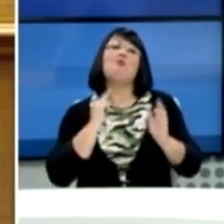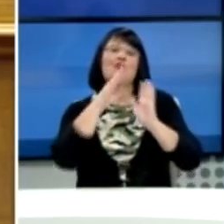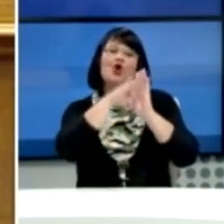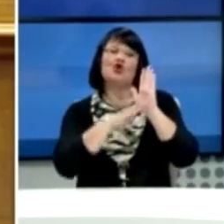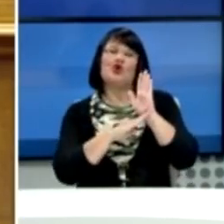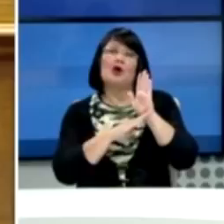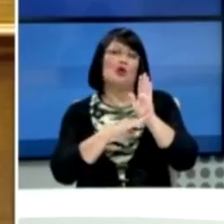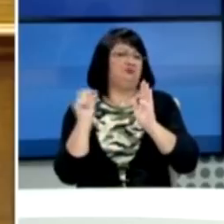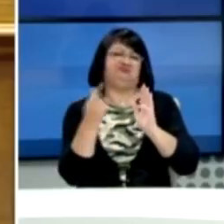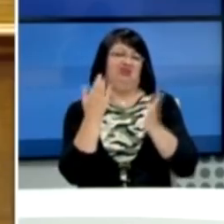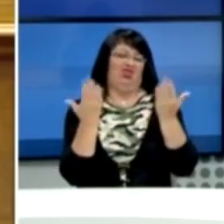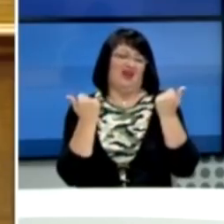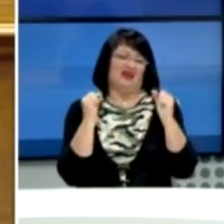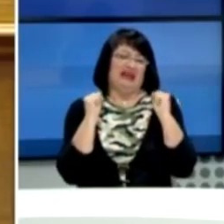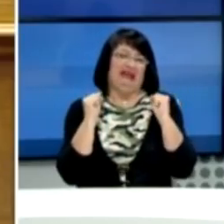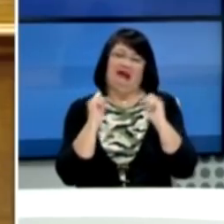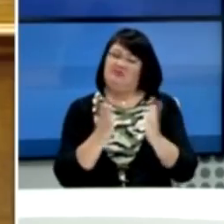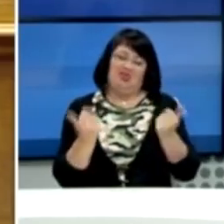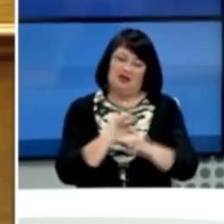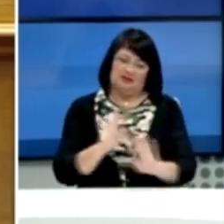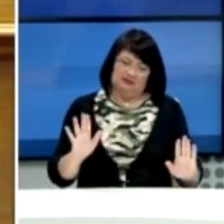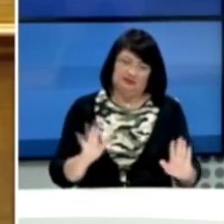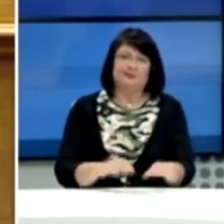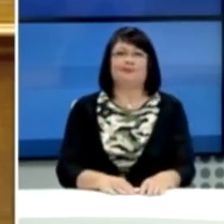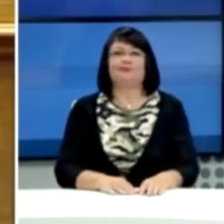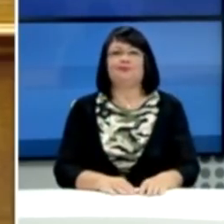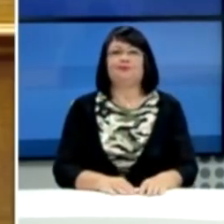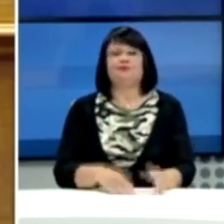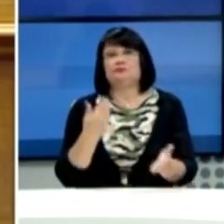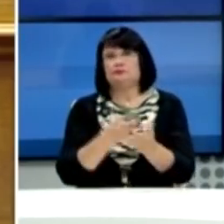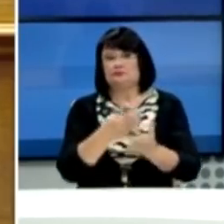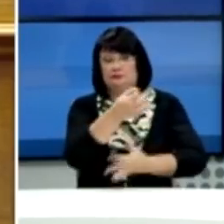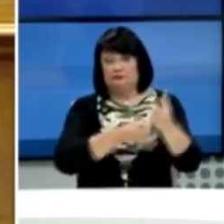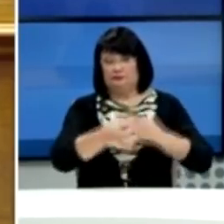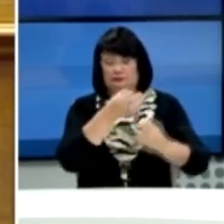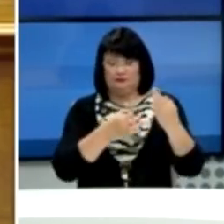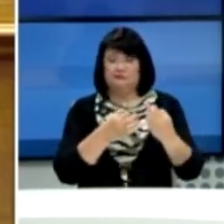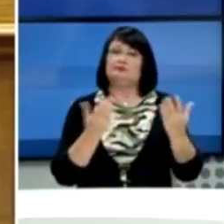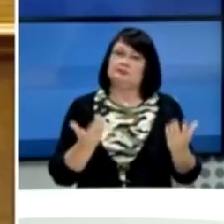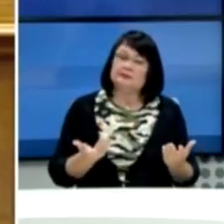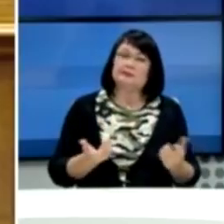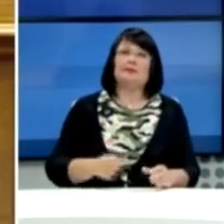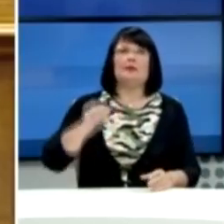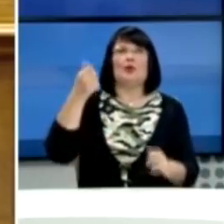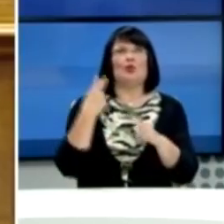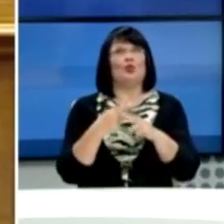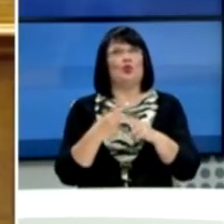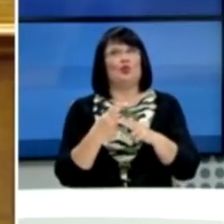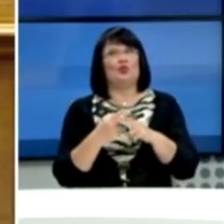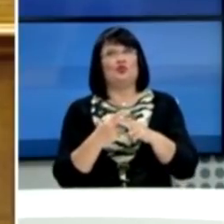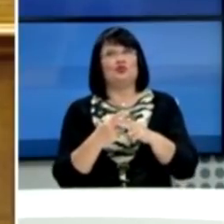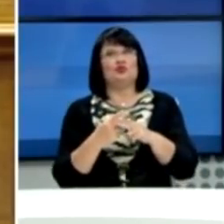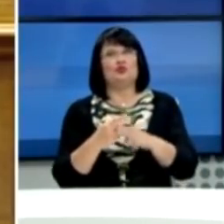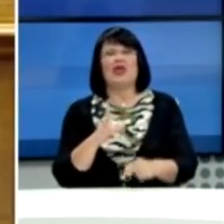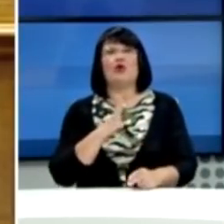έγιναν κουρελόχαρτα. Απόδειξη πως όσα λέγατε πως για σας πρώτη αξία